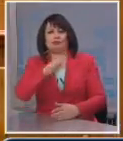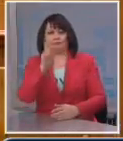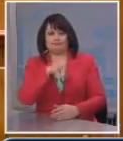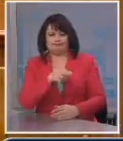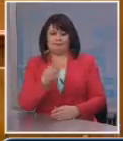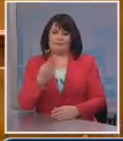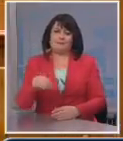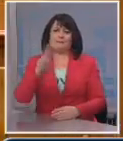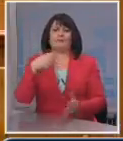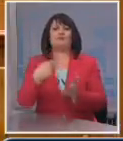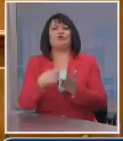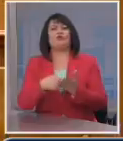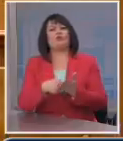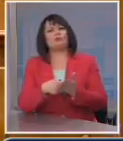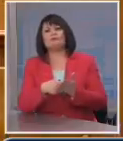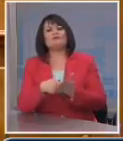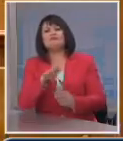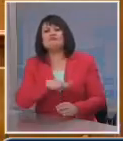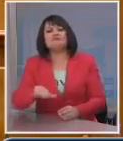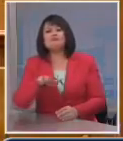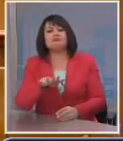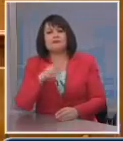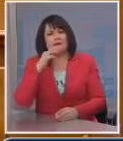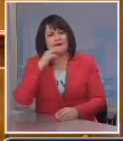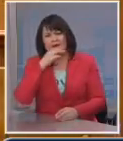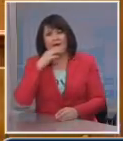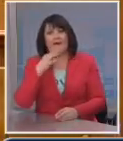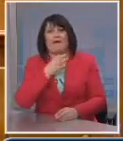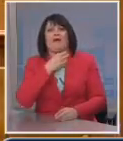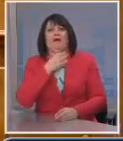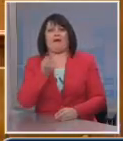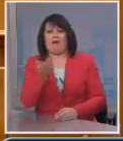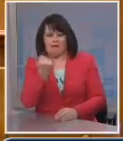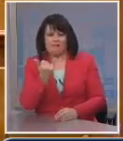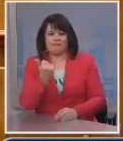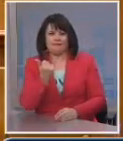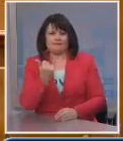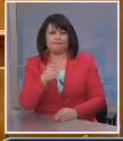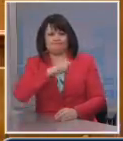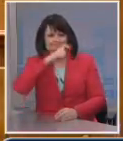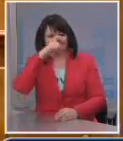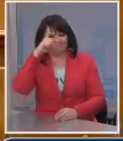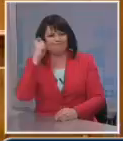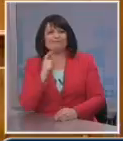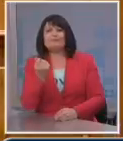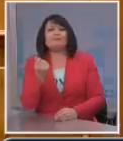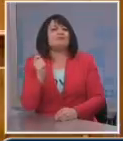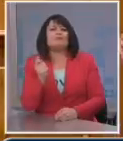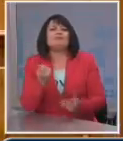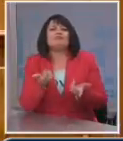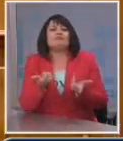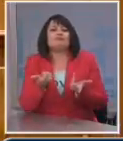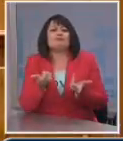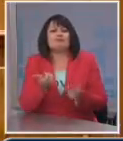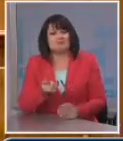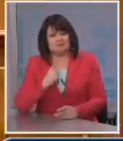αυξάνεται τη φορολόγηση σε συνθήκες ασφυξίας και τεράστιας δυσκολίας εξαίρεσης ρευστότητας. Και